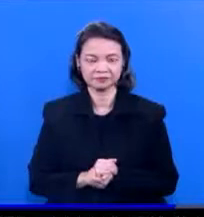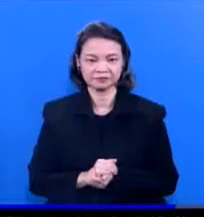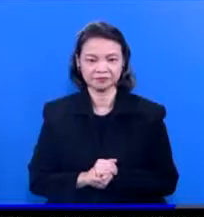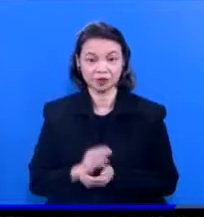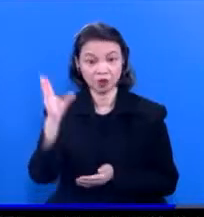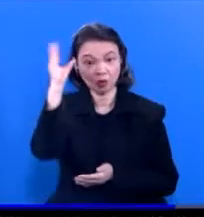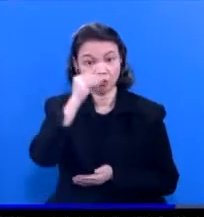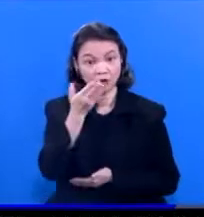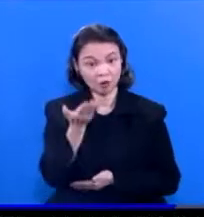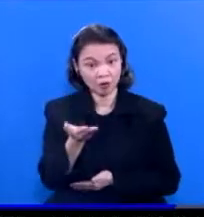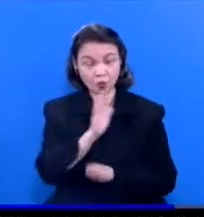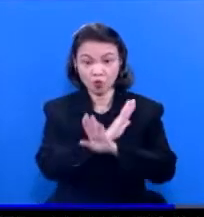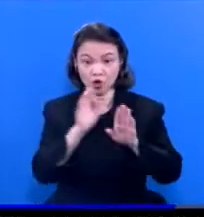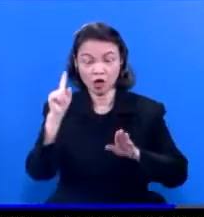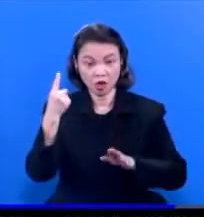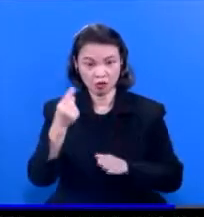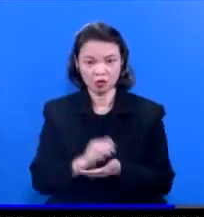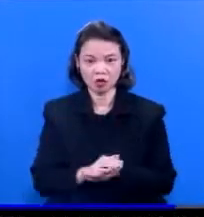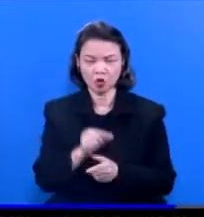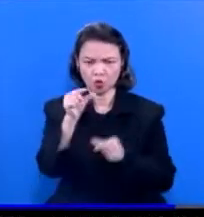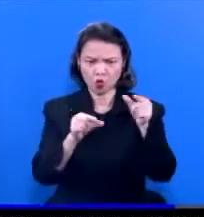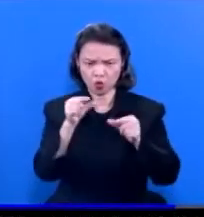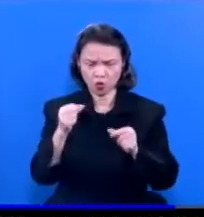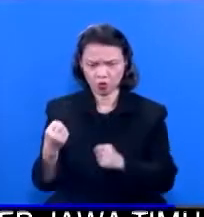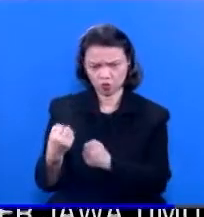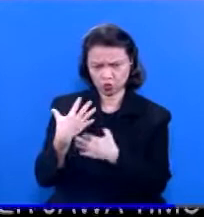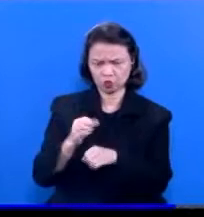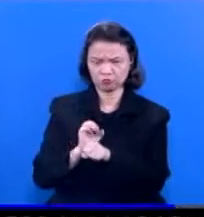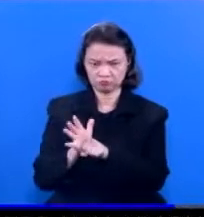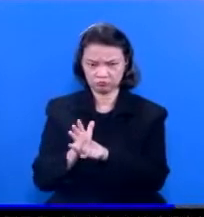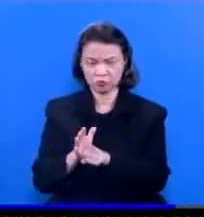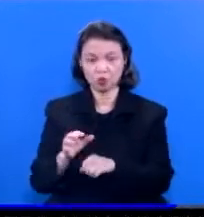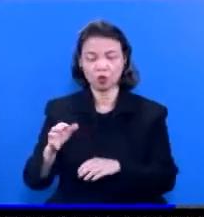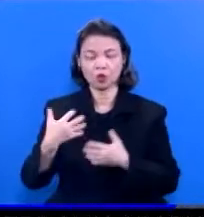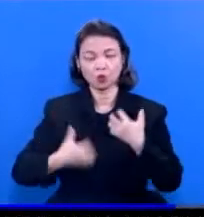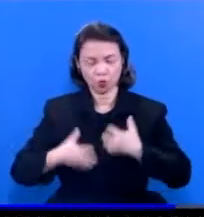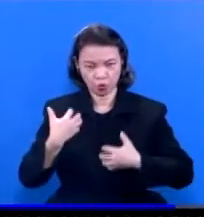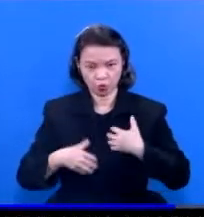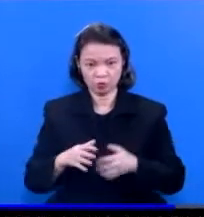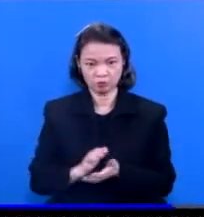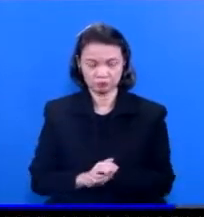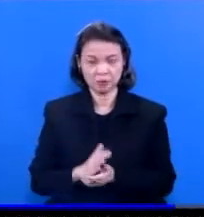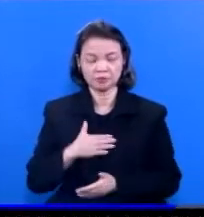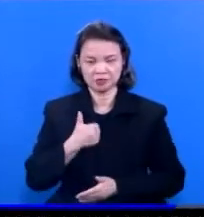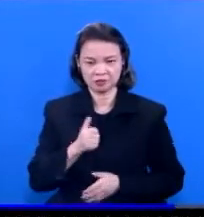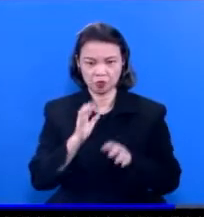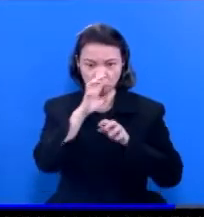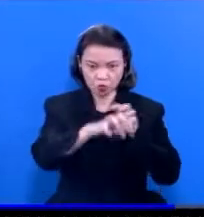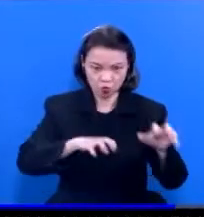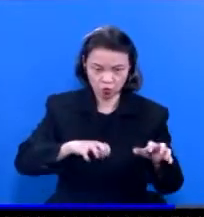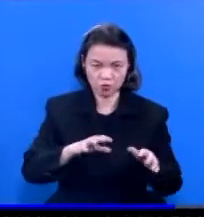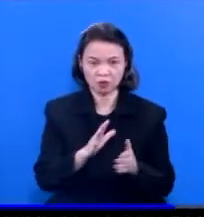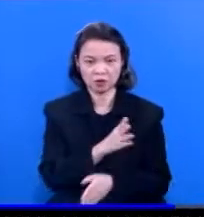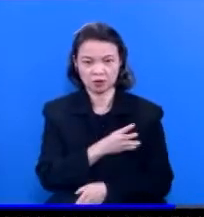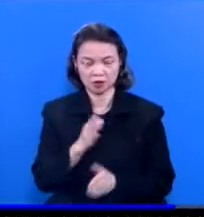Tahukah Anda bahwa bukan hanya manusia yang dapat terkena COVID-19, namun juga hewan? Selain harimau di kebun binatang Ragunan, seekor kucing hewan